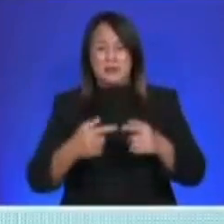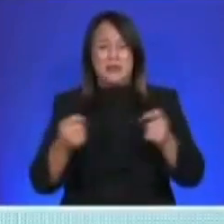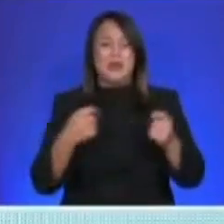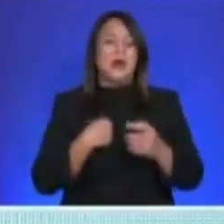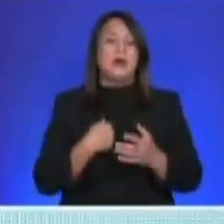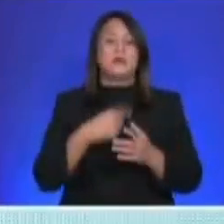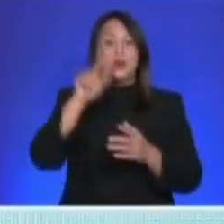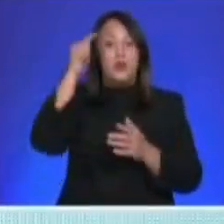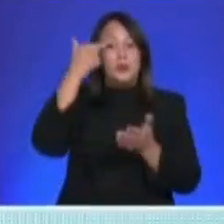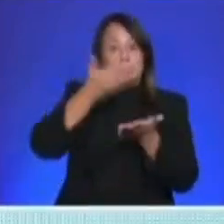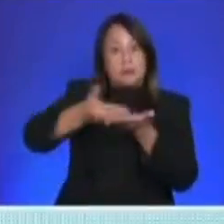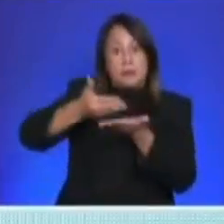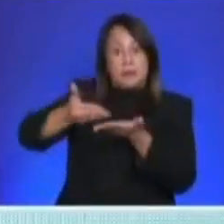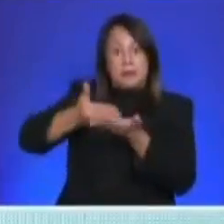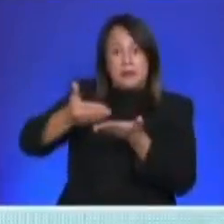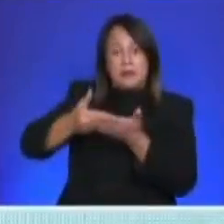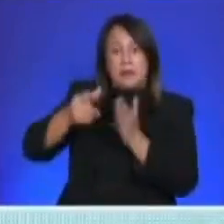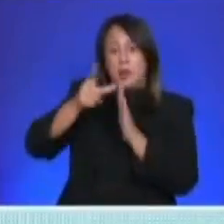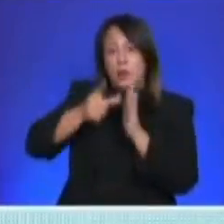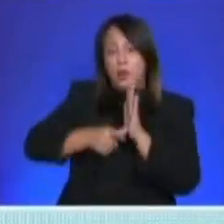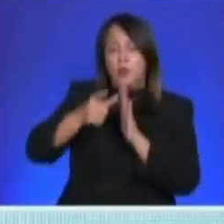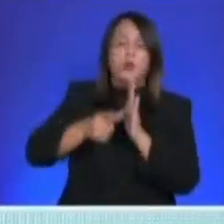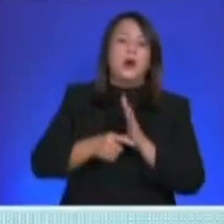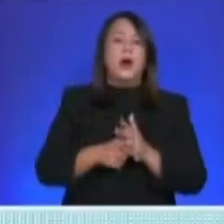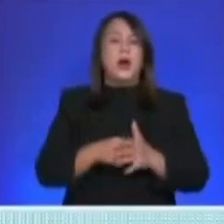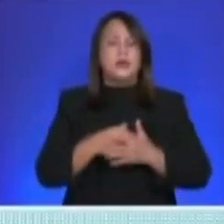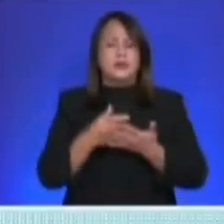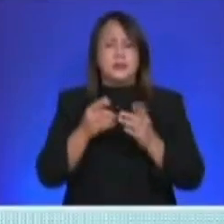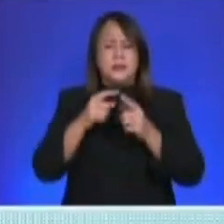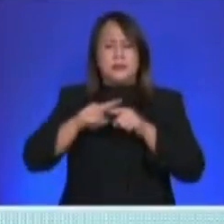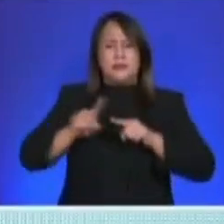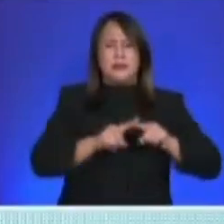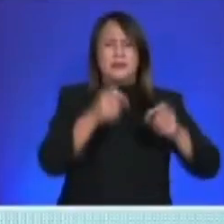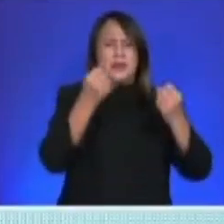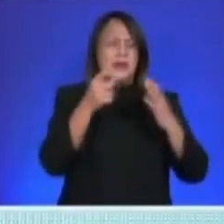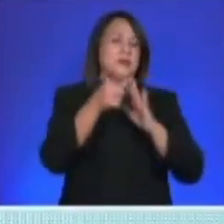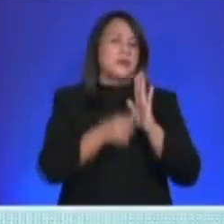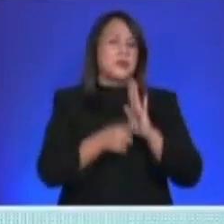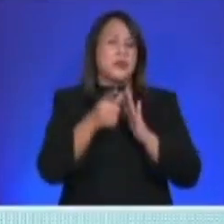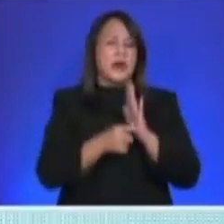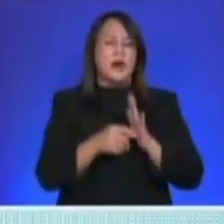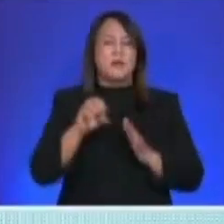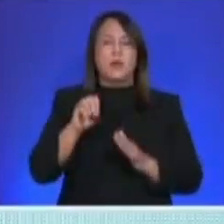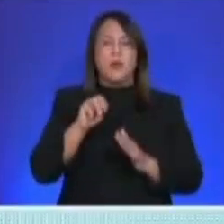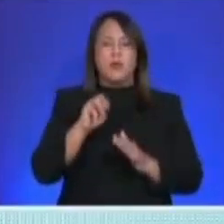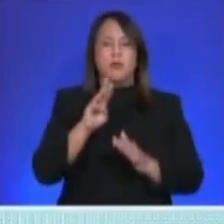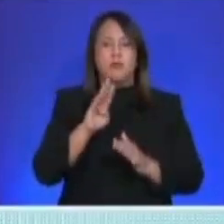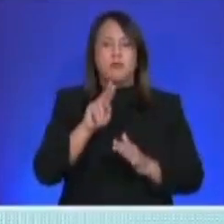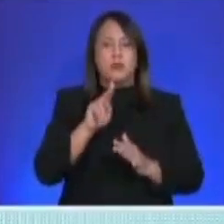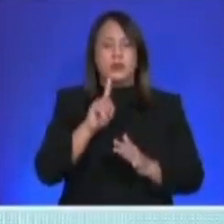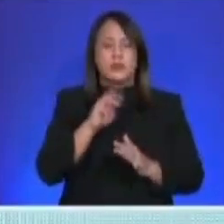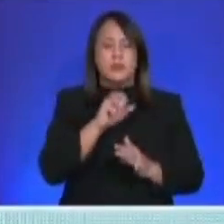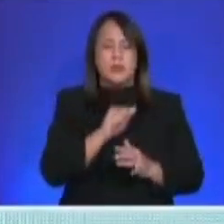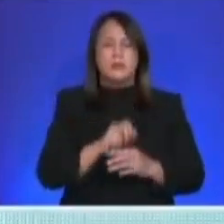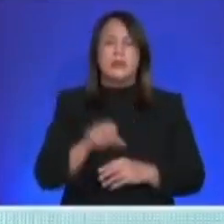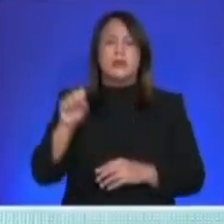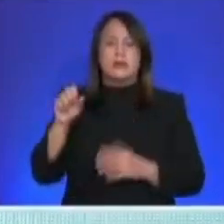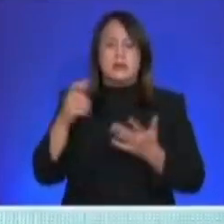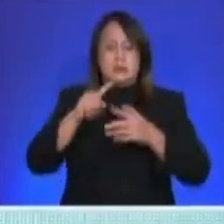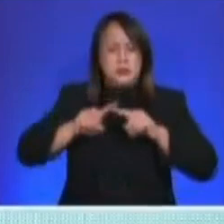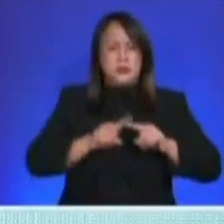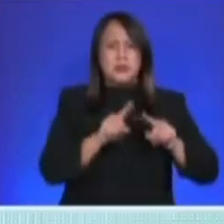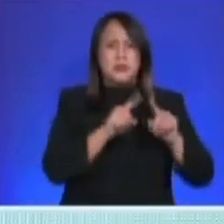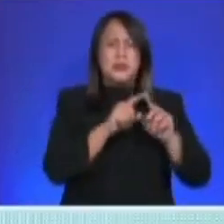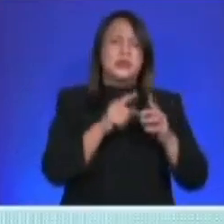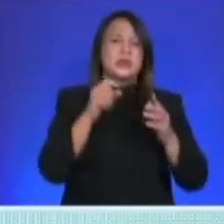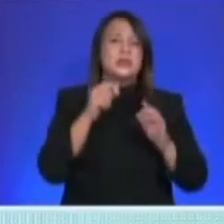Act, meron tayong Philippine Competition Act, napakaraming batas. Meron tayong Ombudsman, meron tayong Sandigan Bayan. So ang